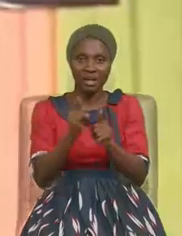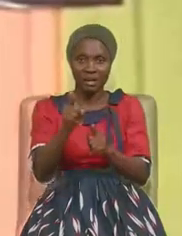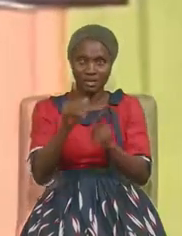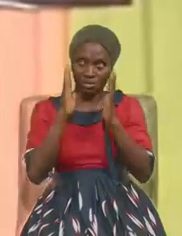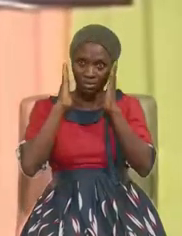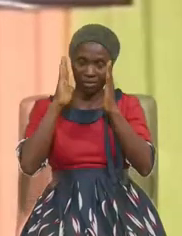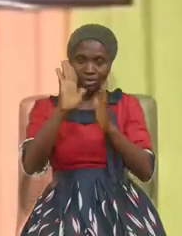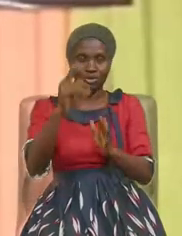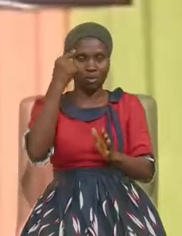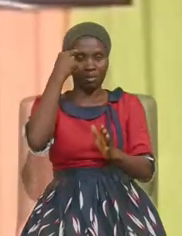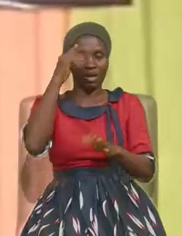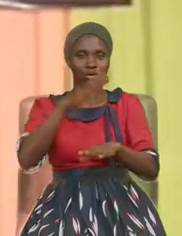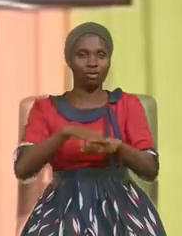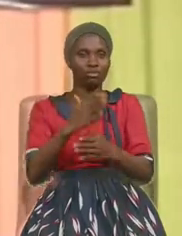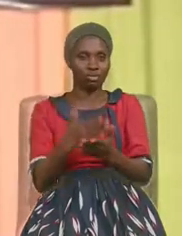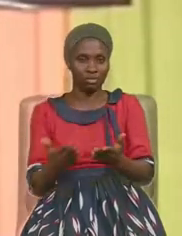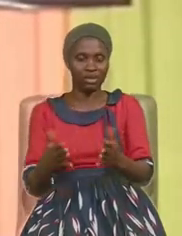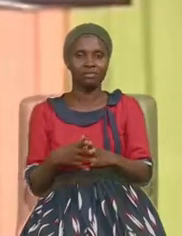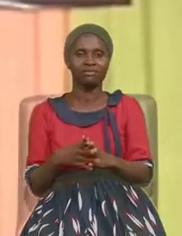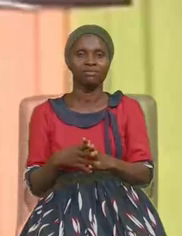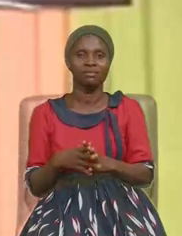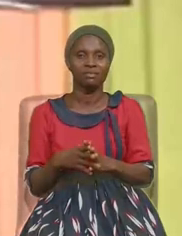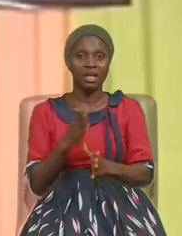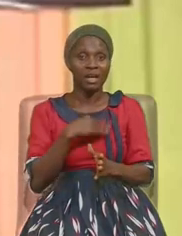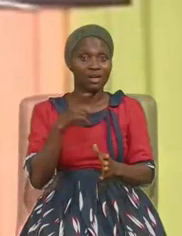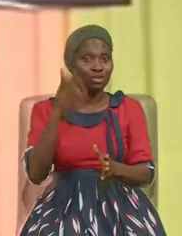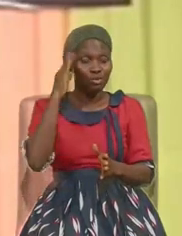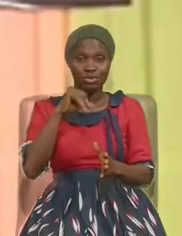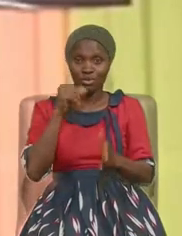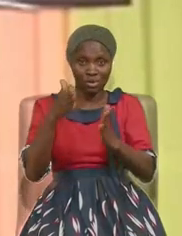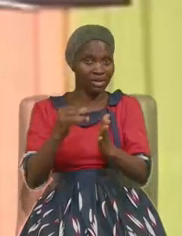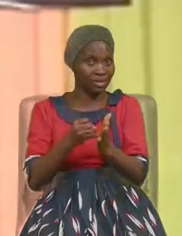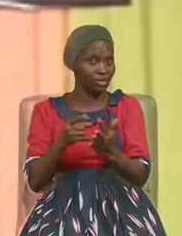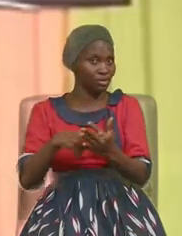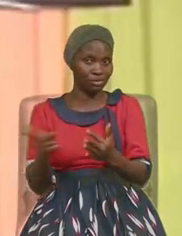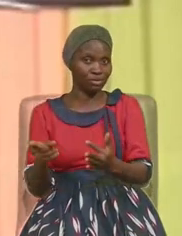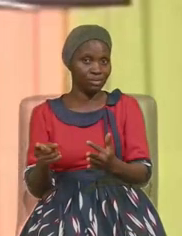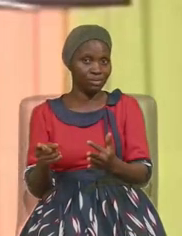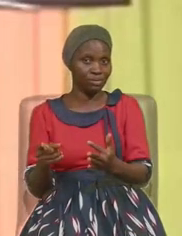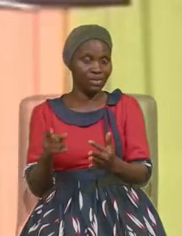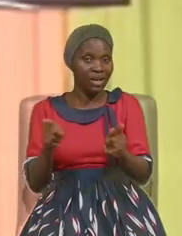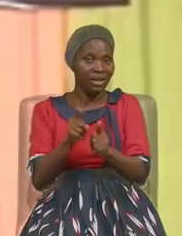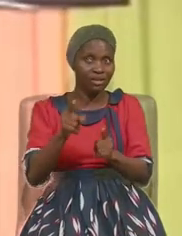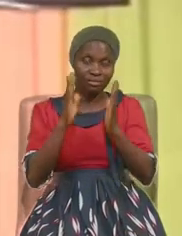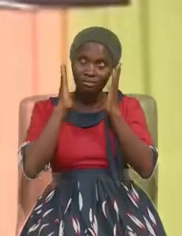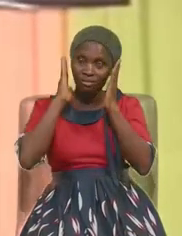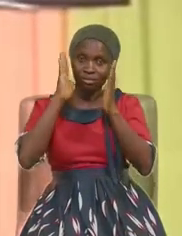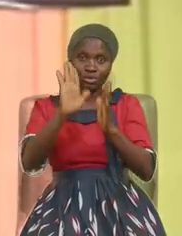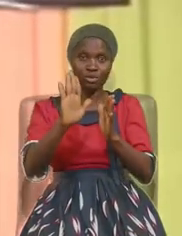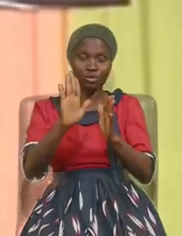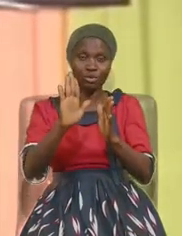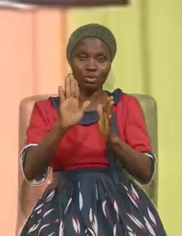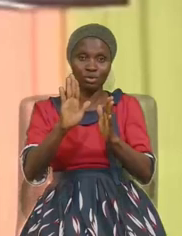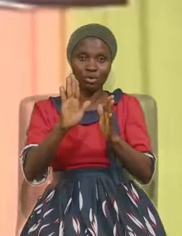votre esprit sur quelque chose et vous ne laissez pas passer. Quand vous focalisez votre attention sur quelque chose et